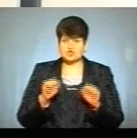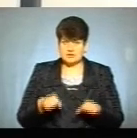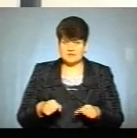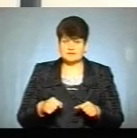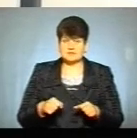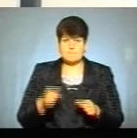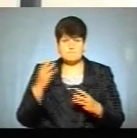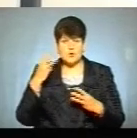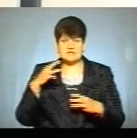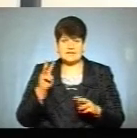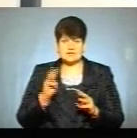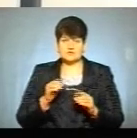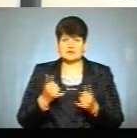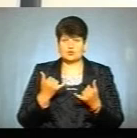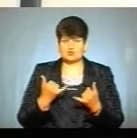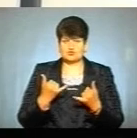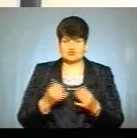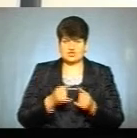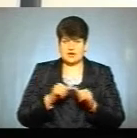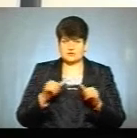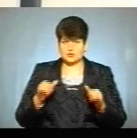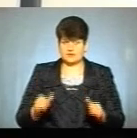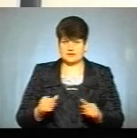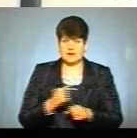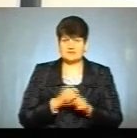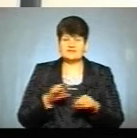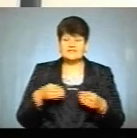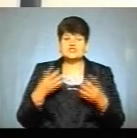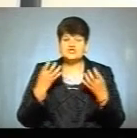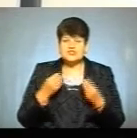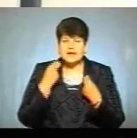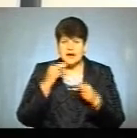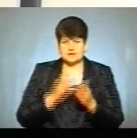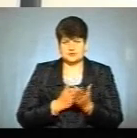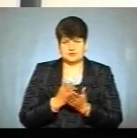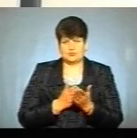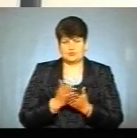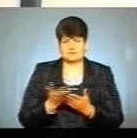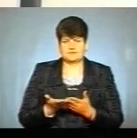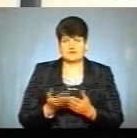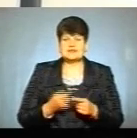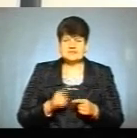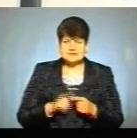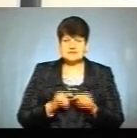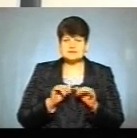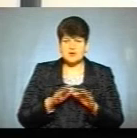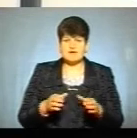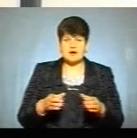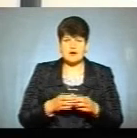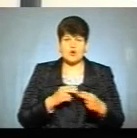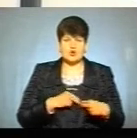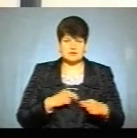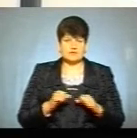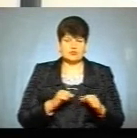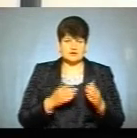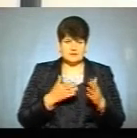вже модернізувати і осучаснювати цю аптеку, і надавати ще кращі послуги, можливо, навіть. Ну, це справа колективу і керівництва, як